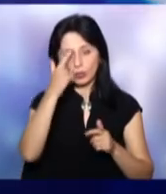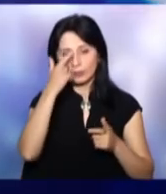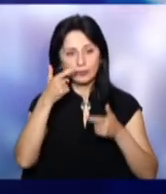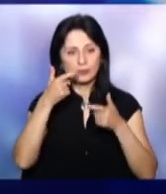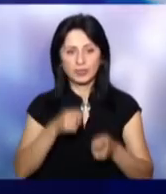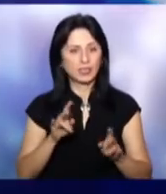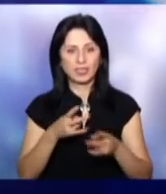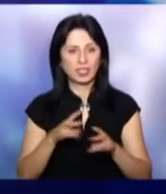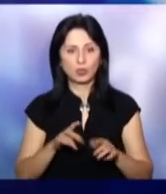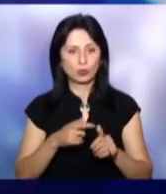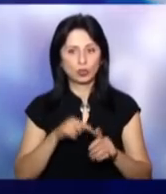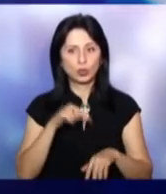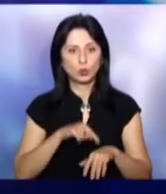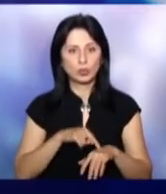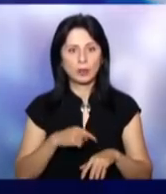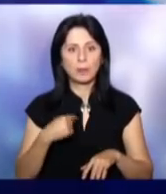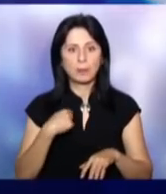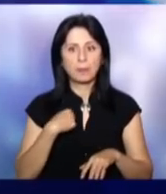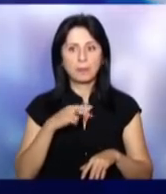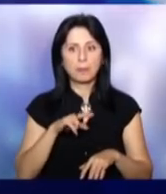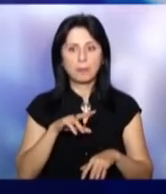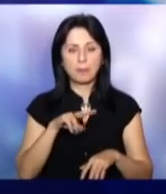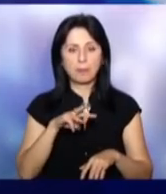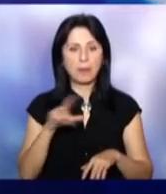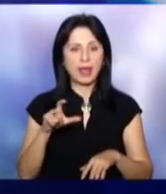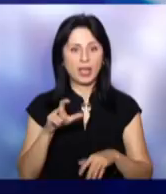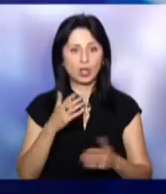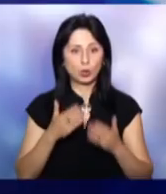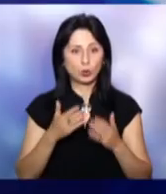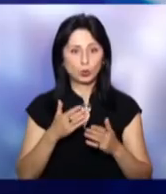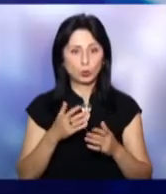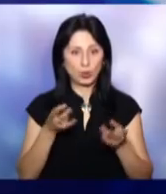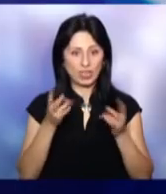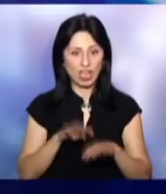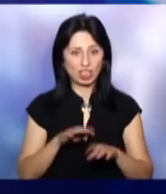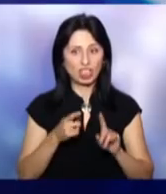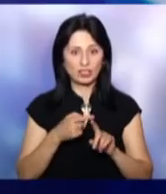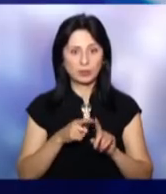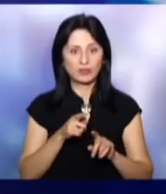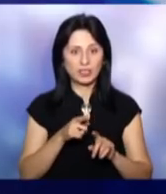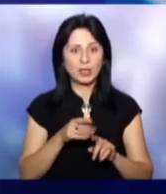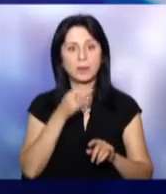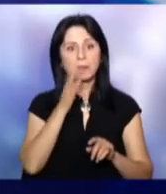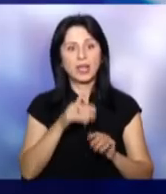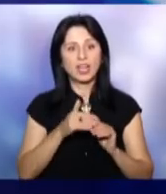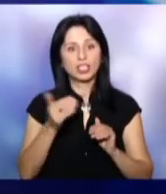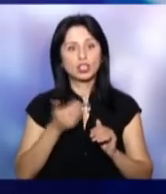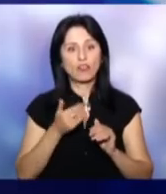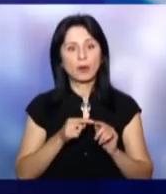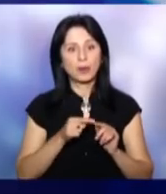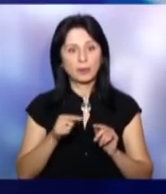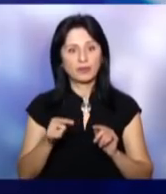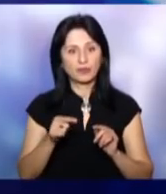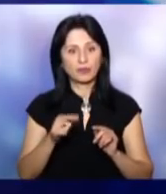მაინც და მაინც ეგოისტური გრძნობა, მე გრძნობა და თუ კი შერჩებათ ეს მესამე კურსელებს, აი მეერეც ცხოვრების